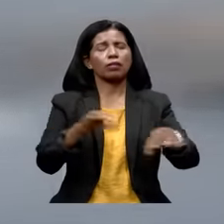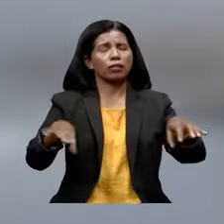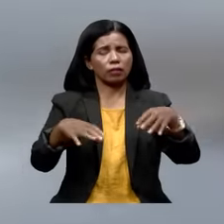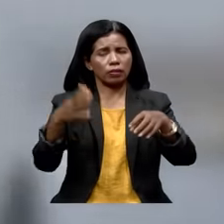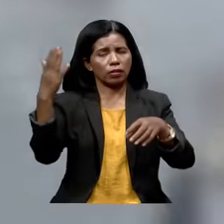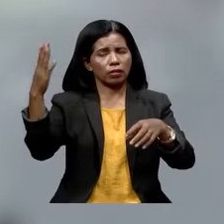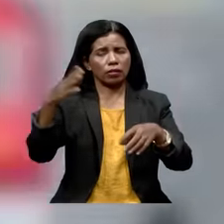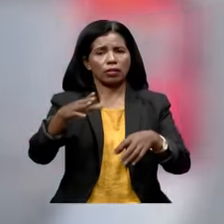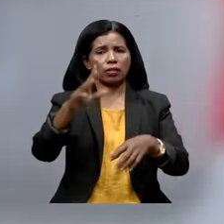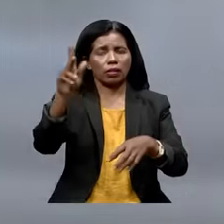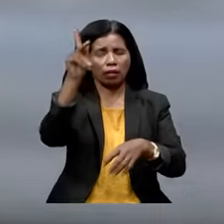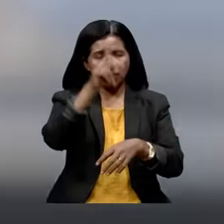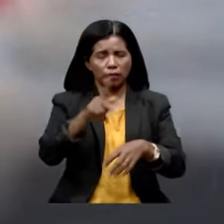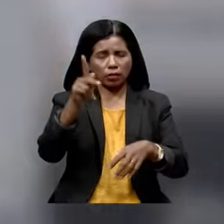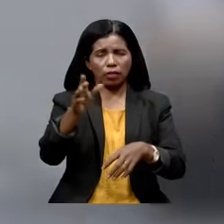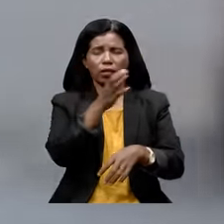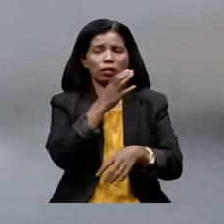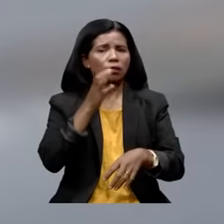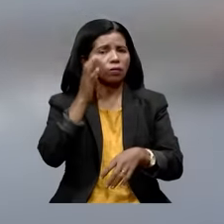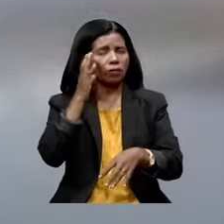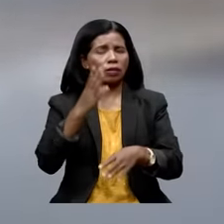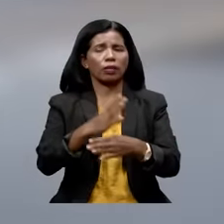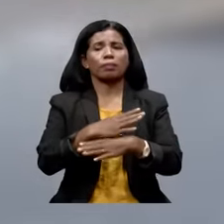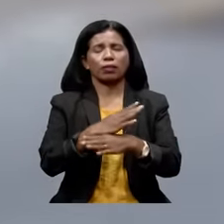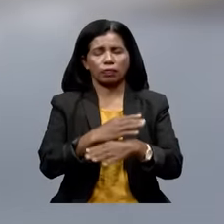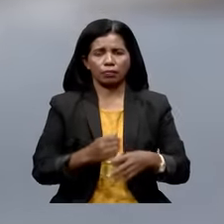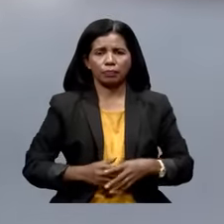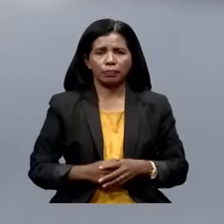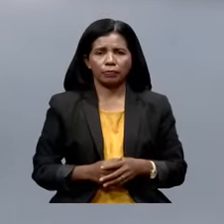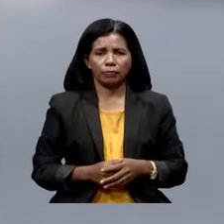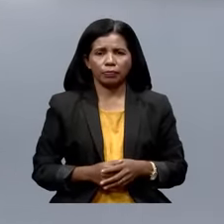area peskas agrikultura no mekaniko. Agustino da Costa, Rumalo Neves, ZMN.